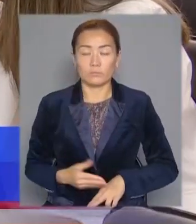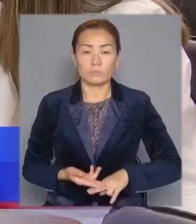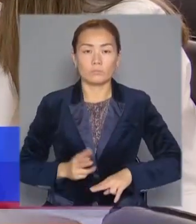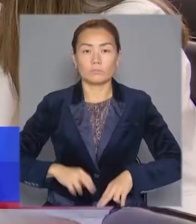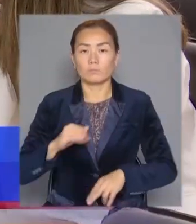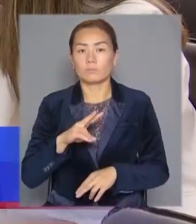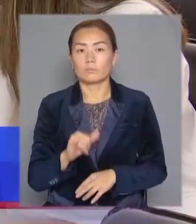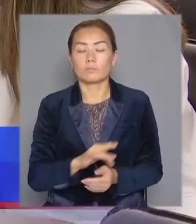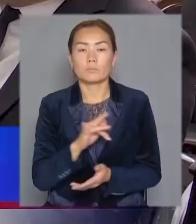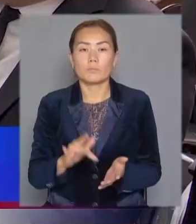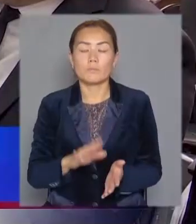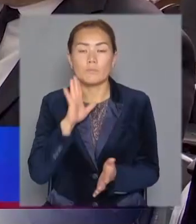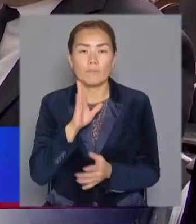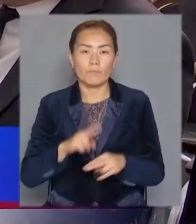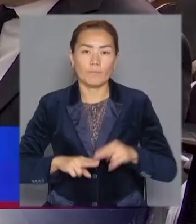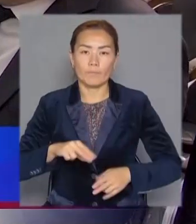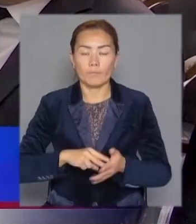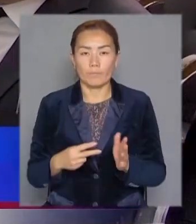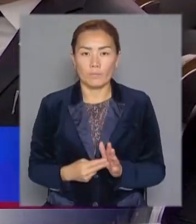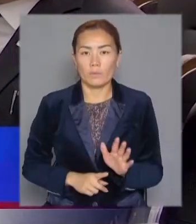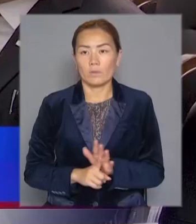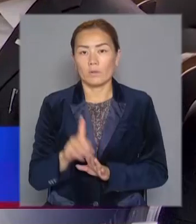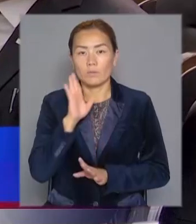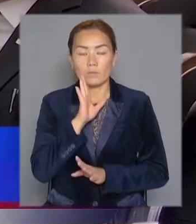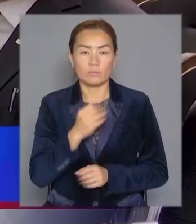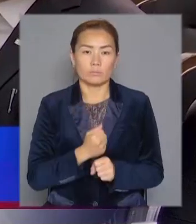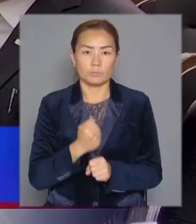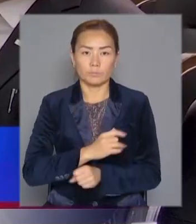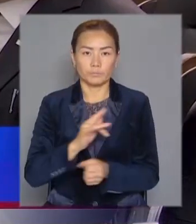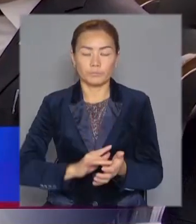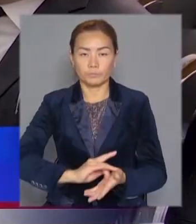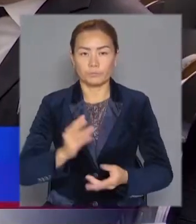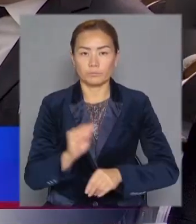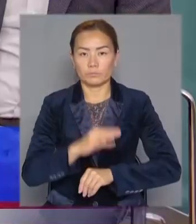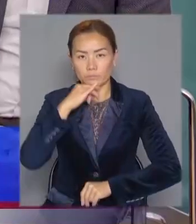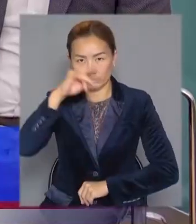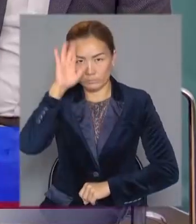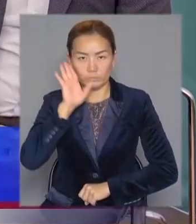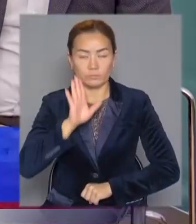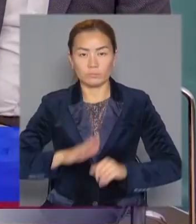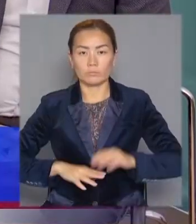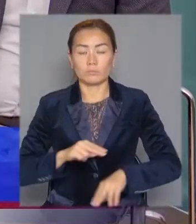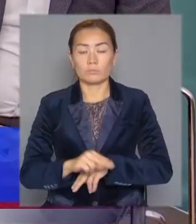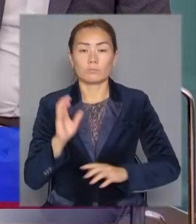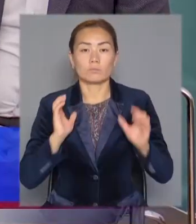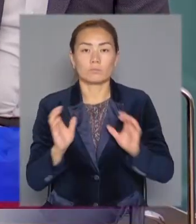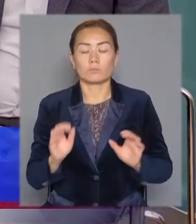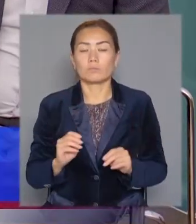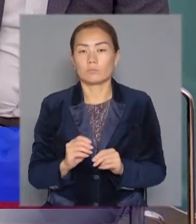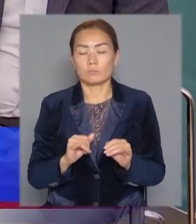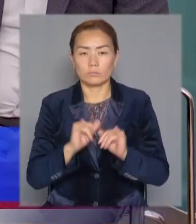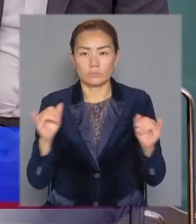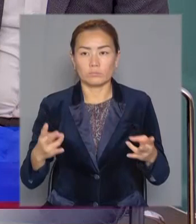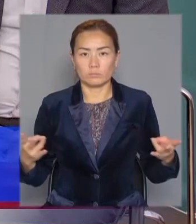Сондықтан Атырау облыс көлемінде су қоймаларын салып, ластанған суды қайта өңдейтін орталықтарды және Қазақстанда су мамандарын оқытатын университеттердің санын